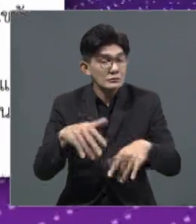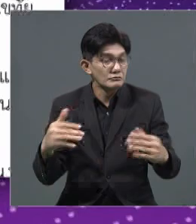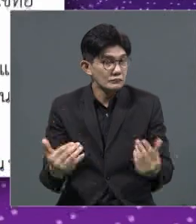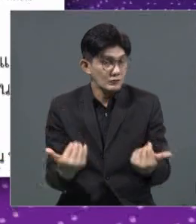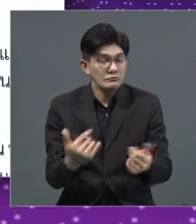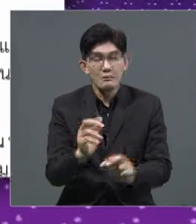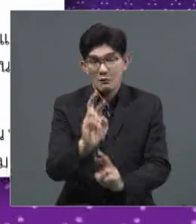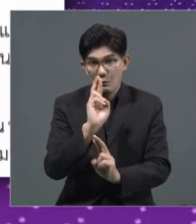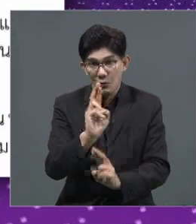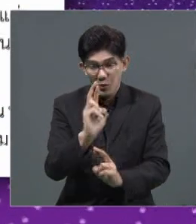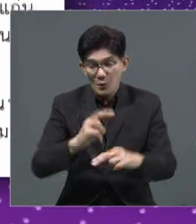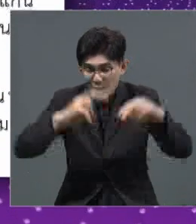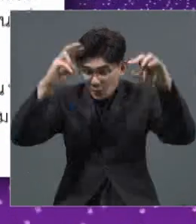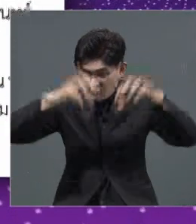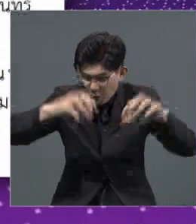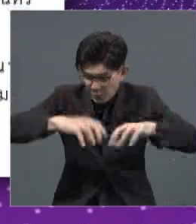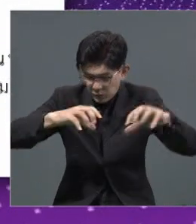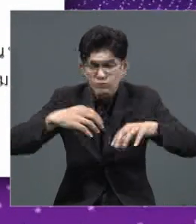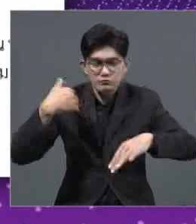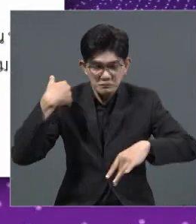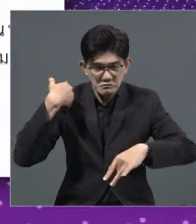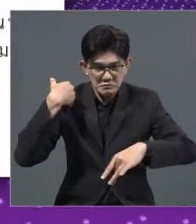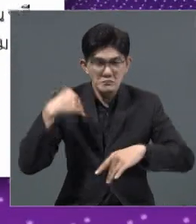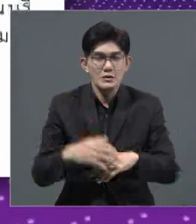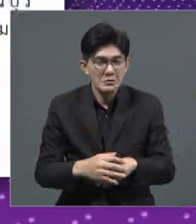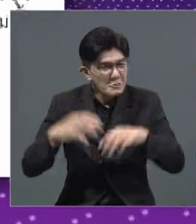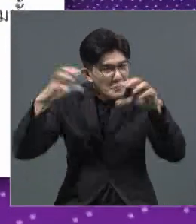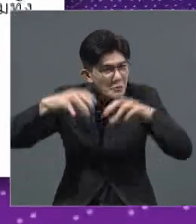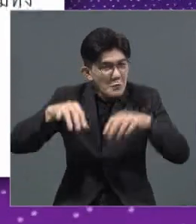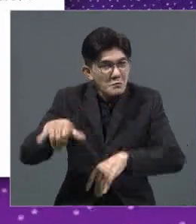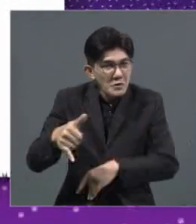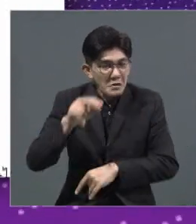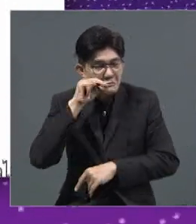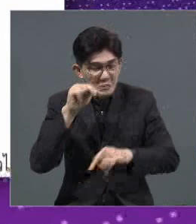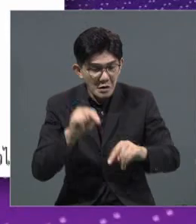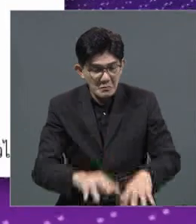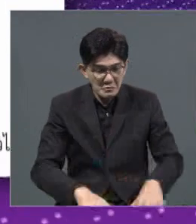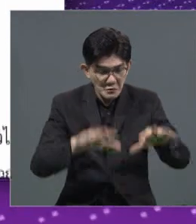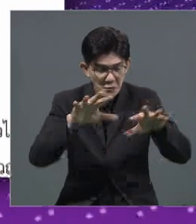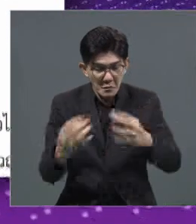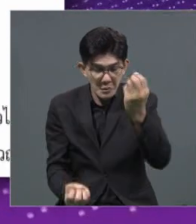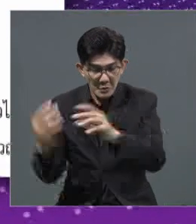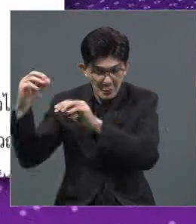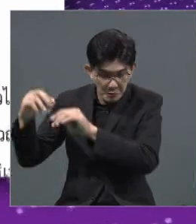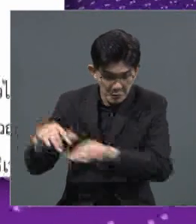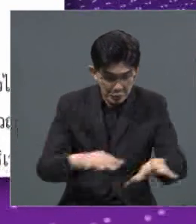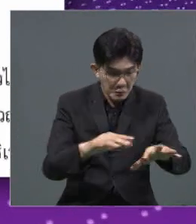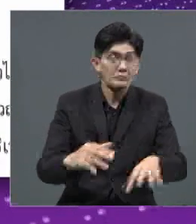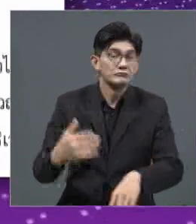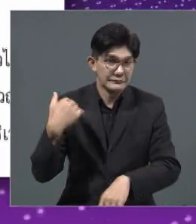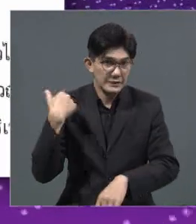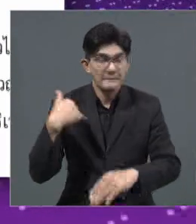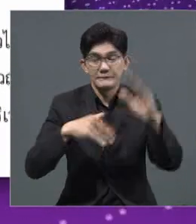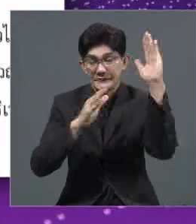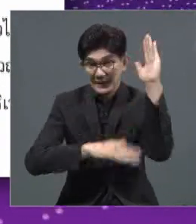กล่าวระวังอันตรายจากฝนตกหนักถึงหนักมากและฝนที่ตกสะสมอาจทำให้เกิดน้ำท่วมฉับพลันน้ำปากไหลหลากสำหรับนะทาง